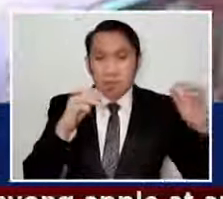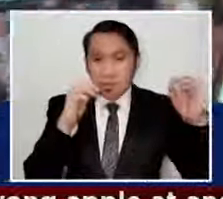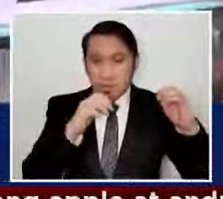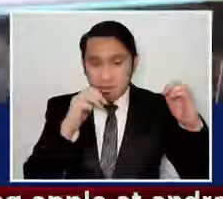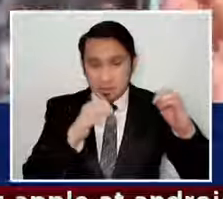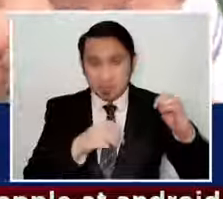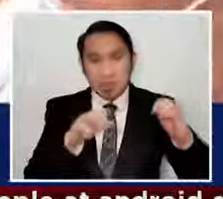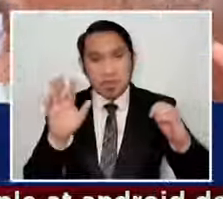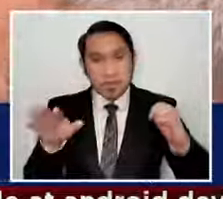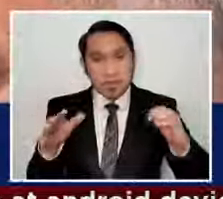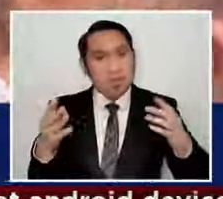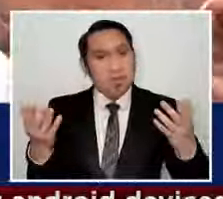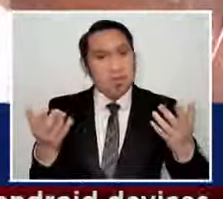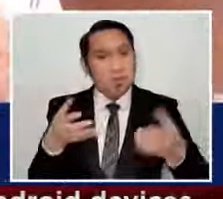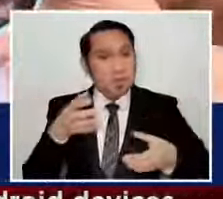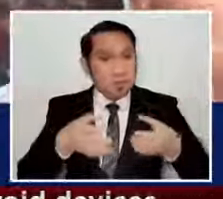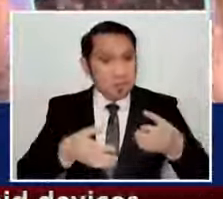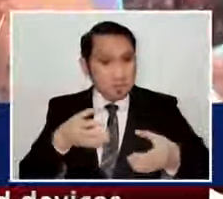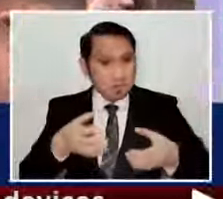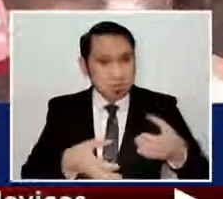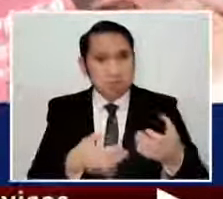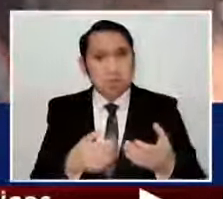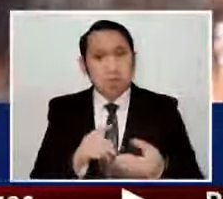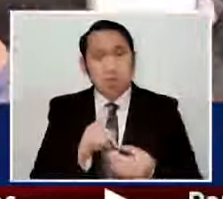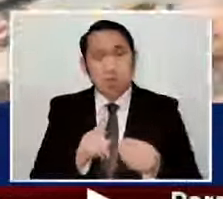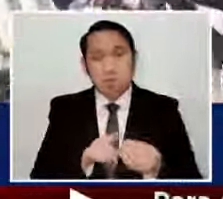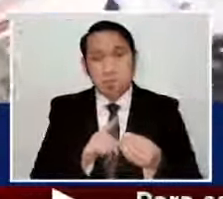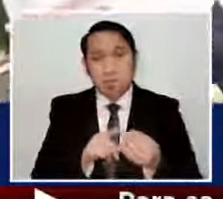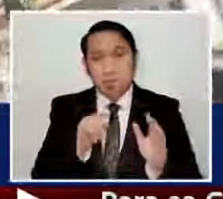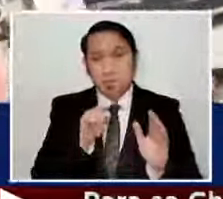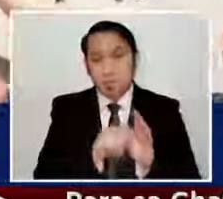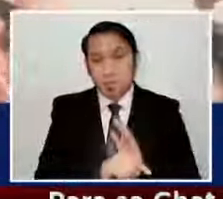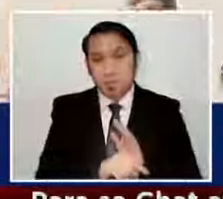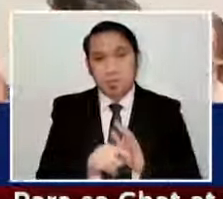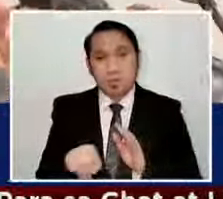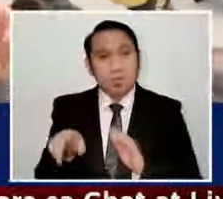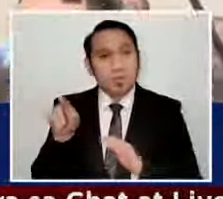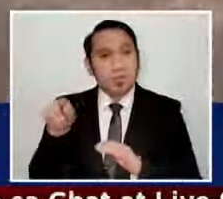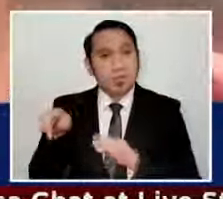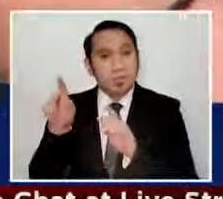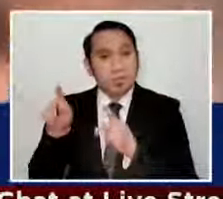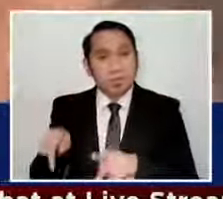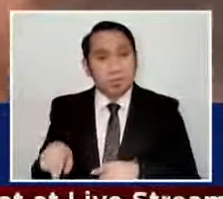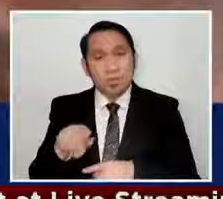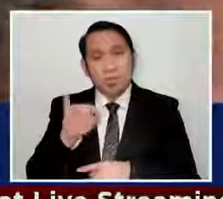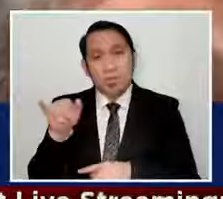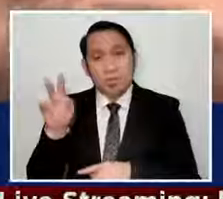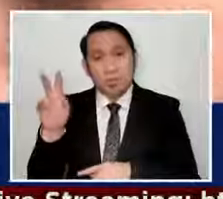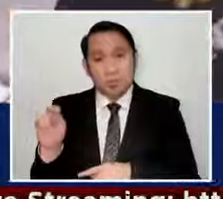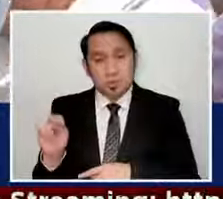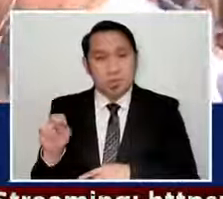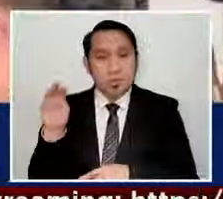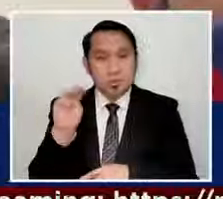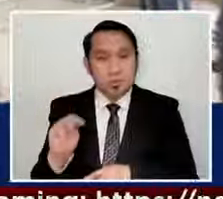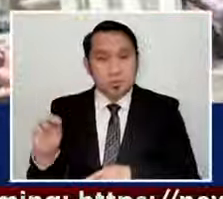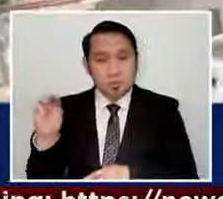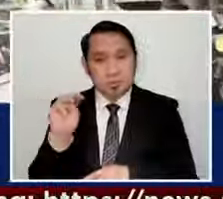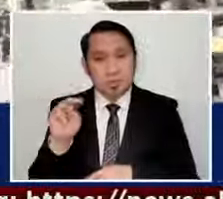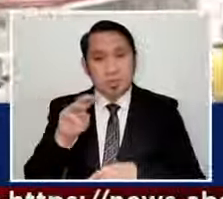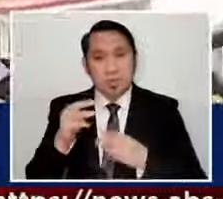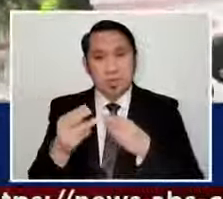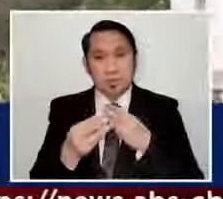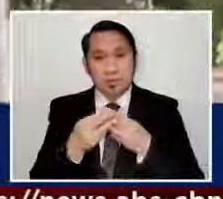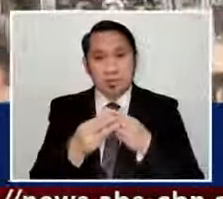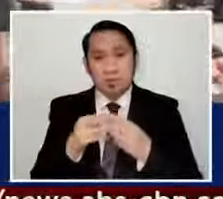kaso laban kay Bantag, kaugnay naman sa pagpatay sa sinasabing middleman na si June Villamor sa Lunes sa Muntinlupa